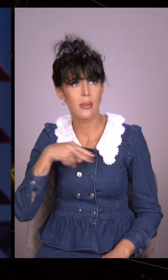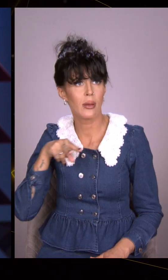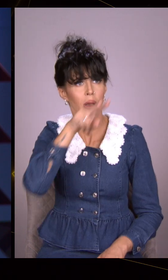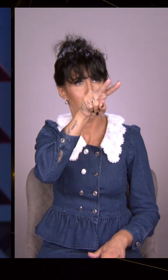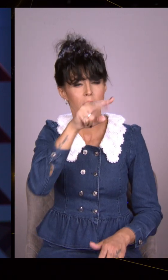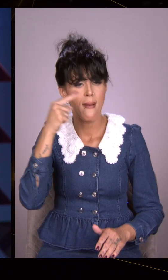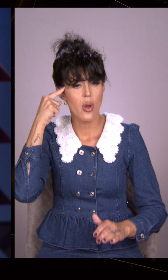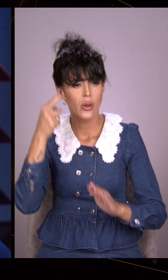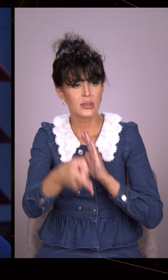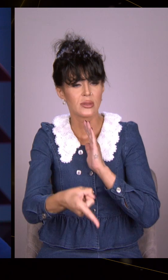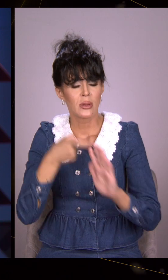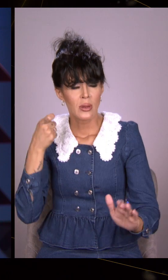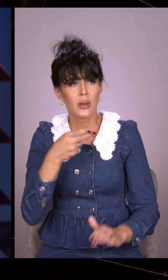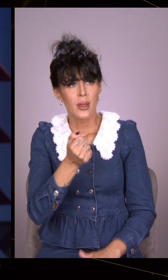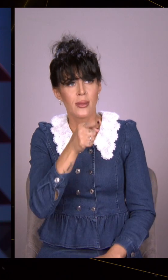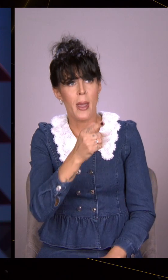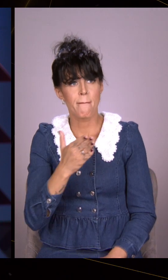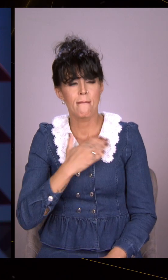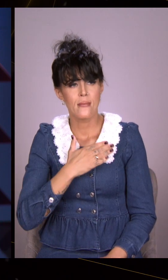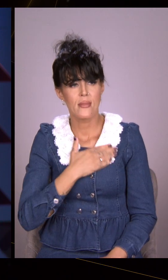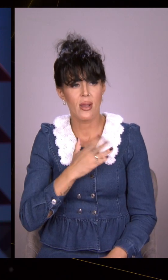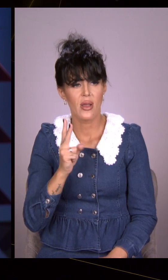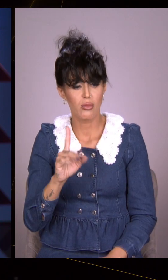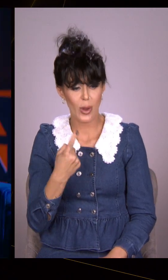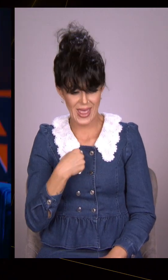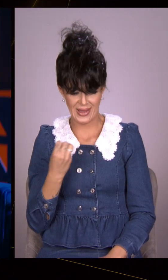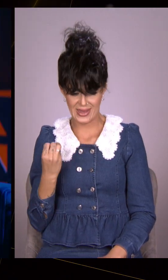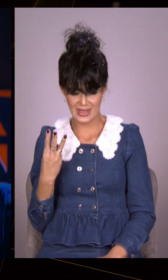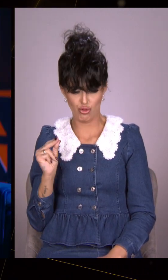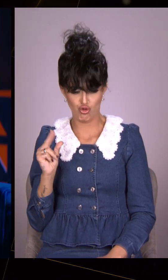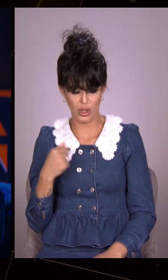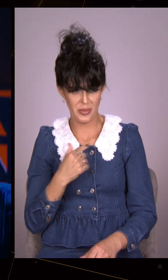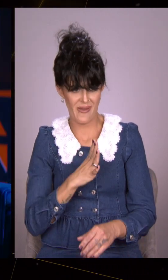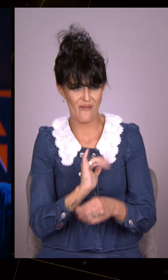ну, тільки 13-го числа я в них був, борщ варив.